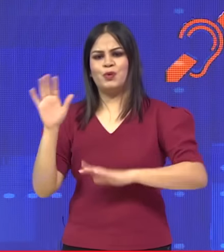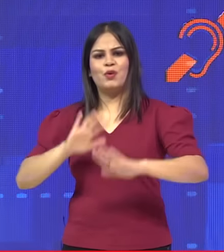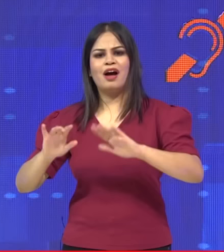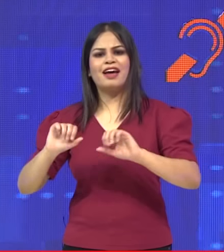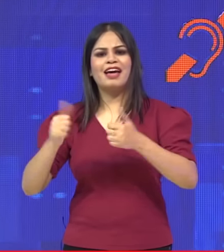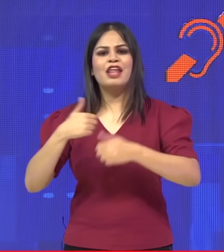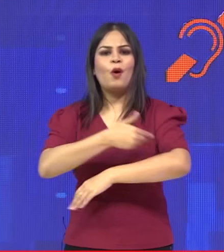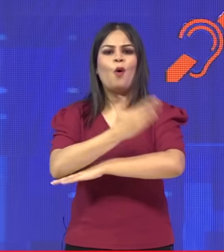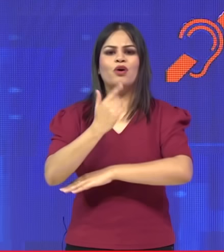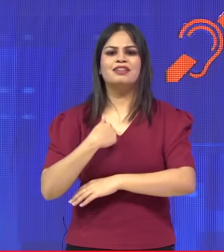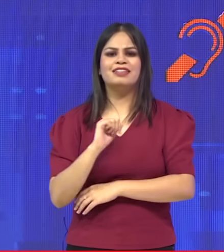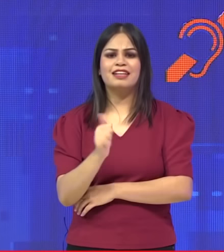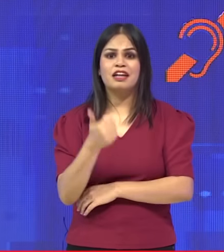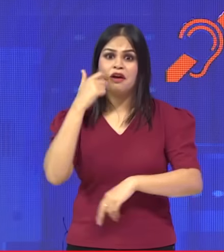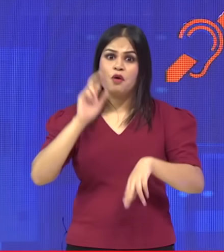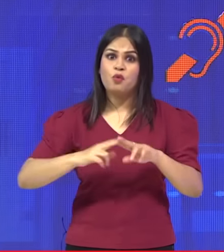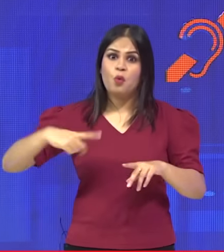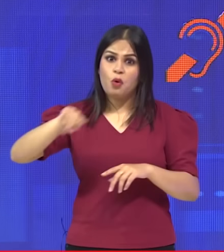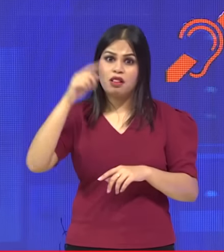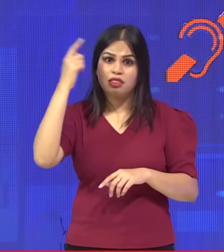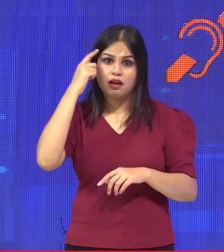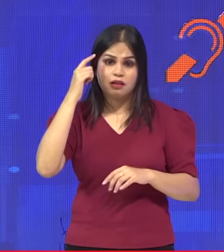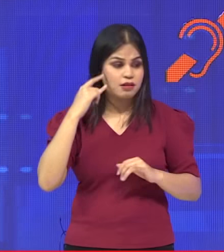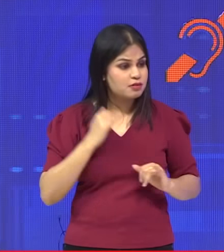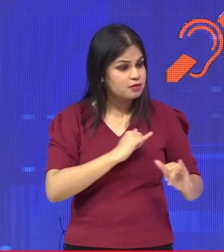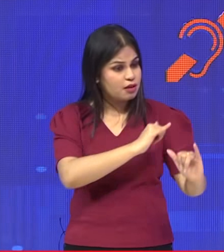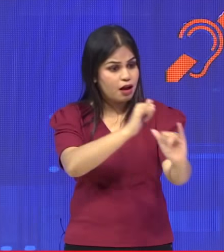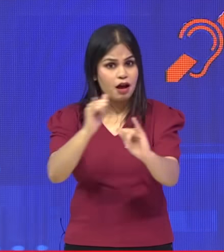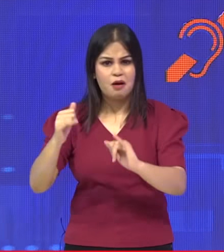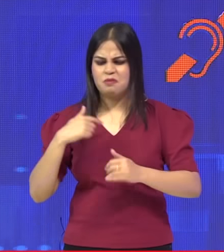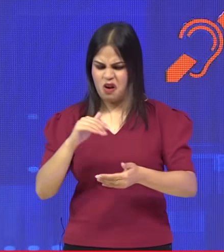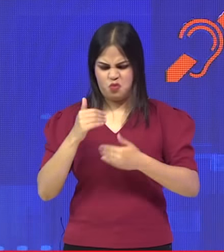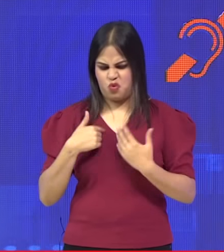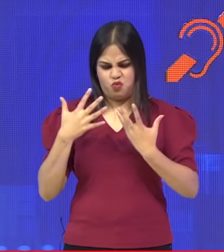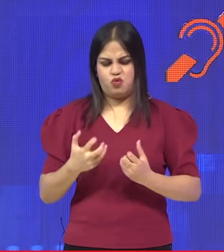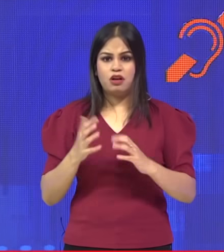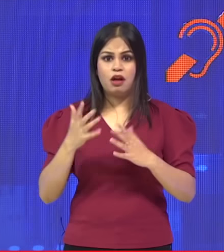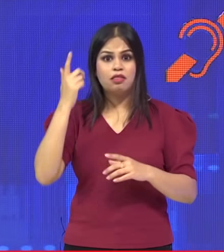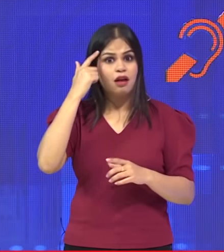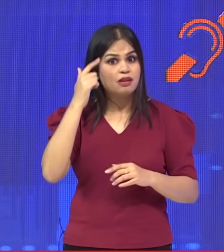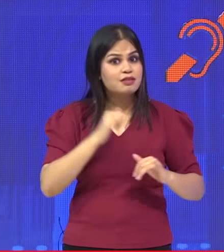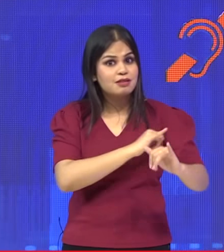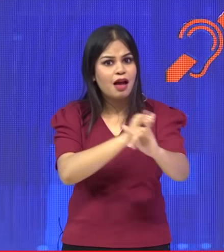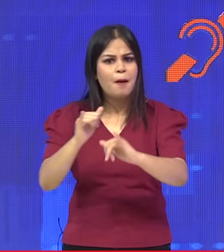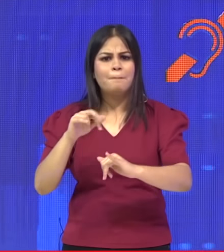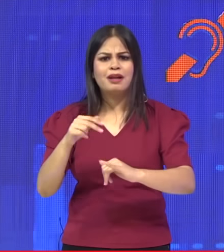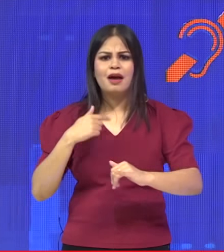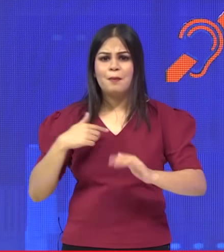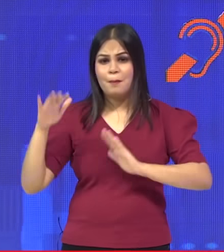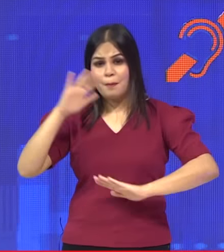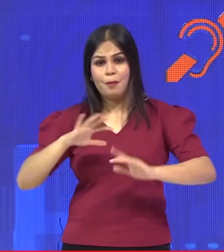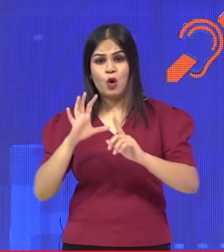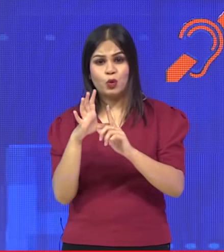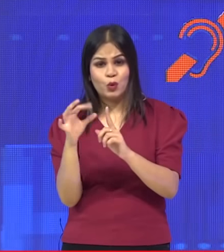होस्ट कर सकूंगा अगर हर एक ही थिंकिंग मेरी तरह हो गई क्या मैं अवार्ड नहीं चाहिए तो भाई मेरे परफॉर्मेंस का और